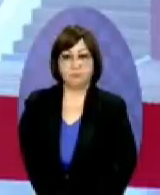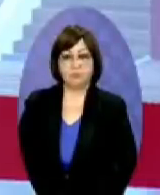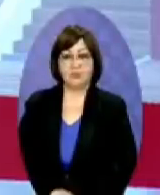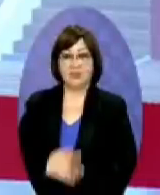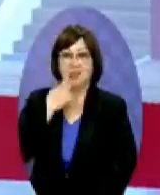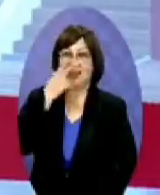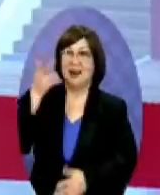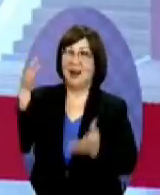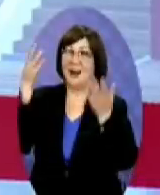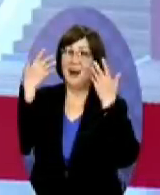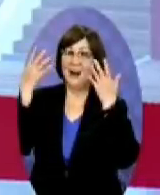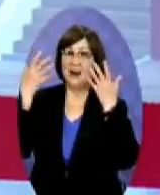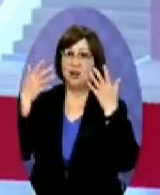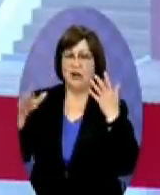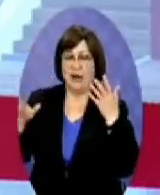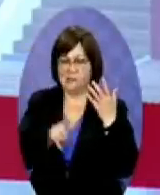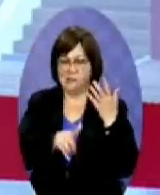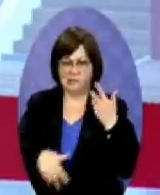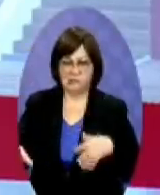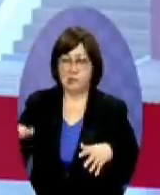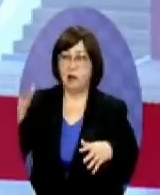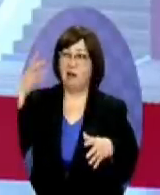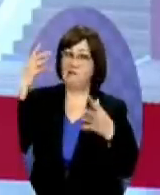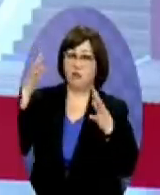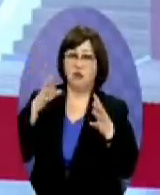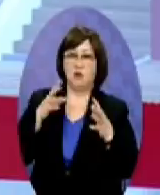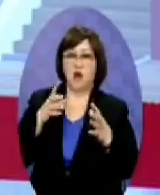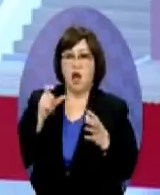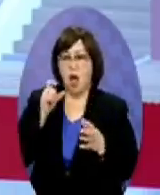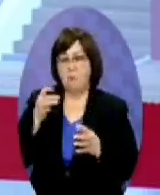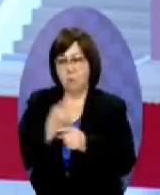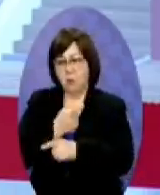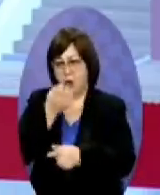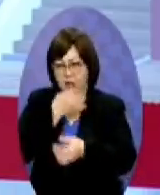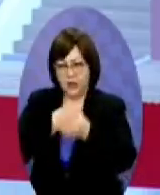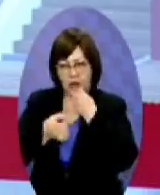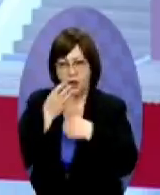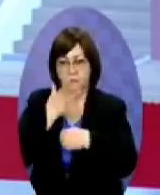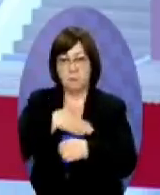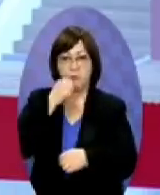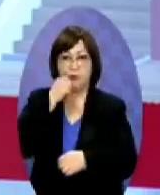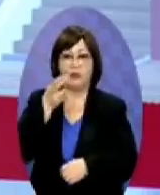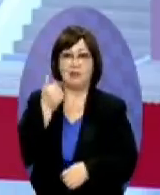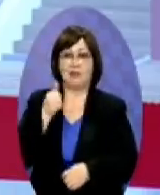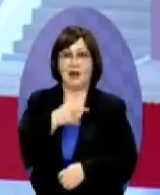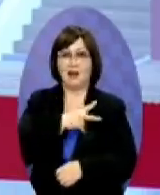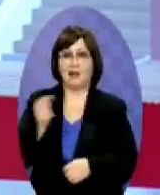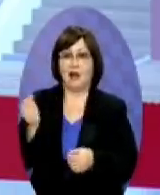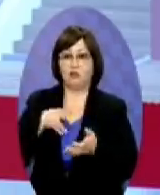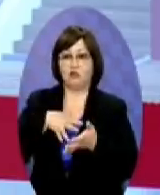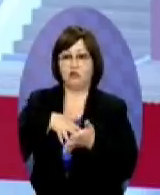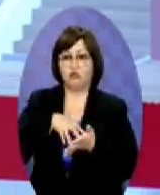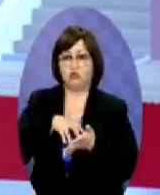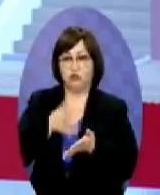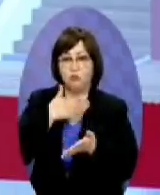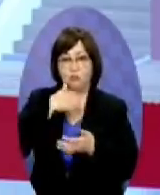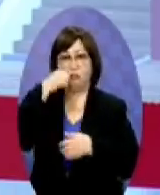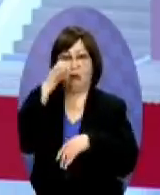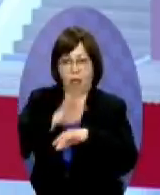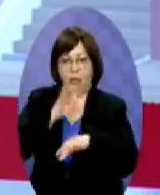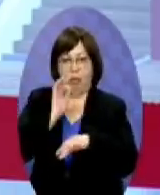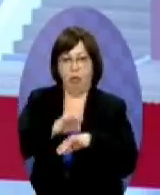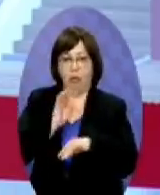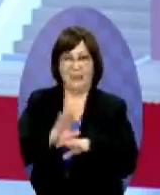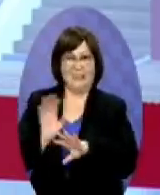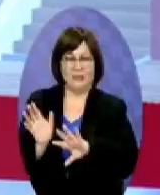Агаар хөрсний бохирдол, эмийн зөксгөө хэрэглээ зэрэг олон хүчин зүйлээс болж хүний дархлаа сударч өвдөх нь бий. Тиймээс эрүүл аюулгүй